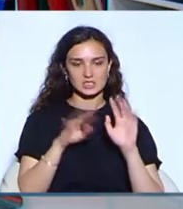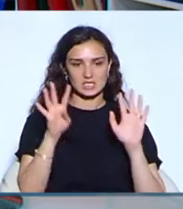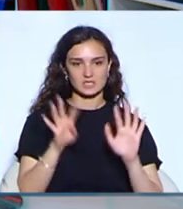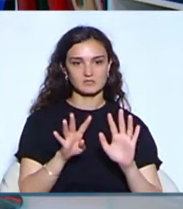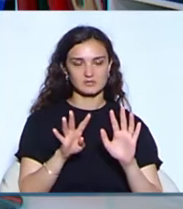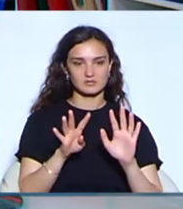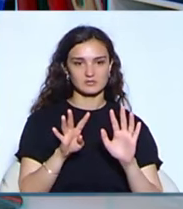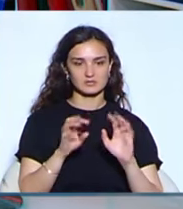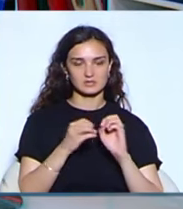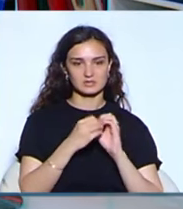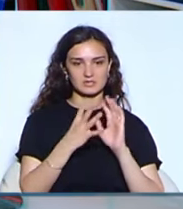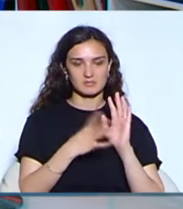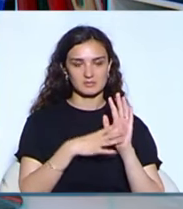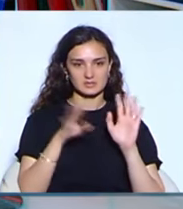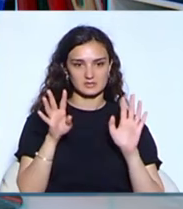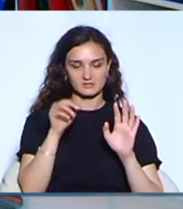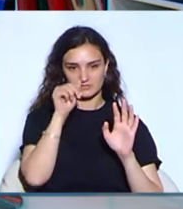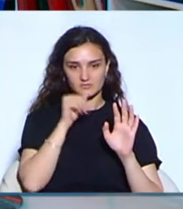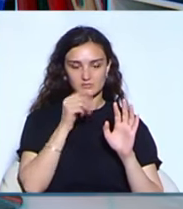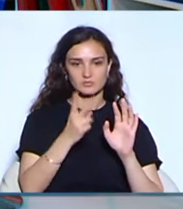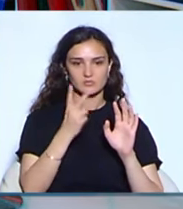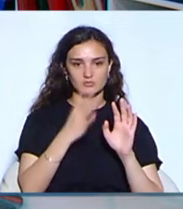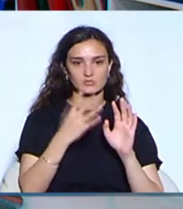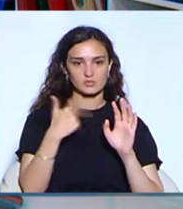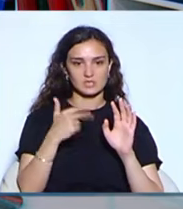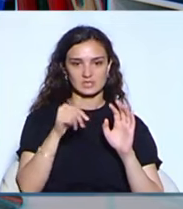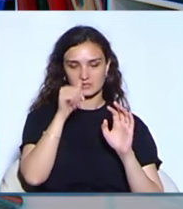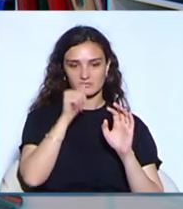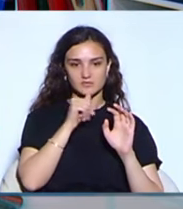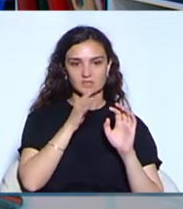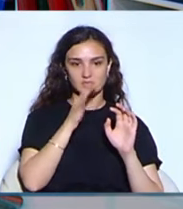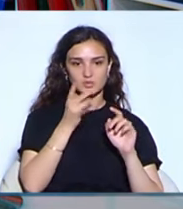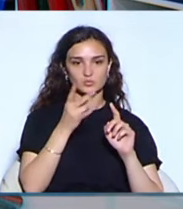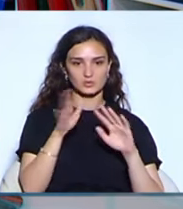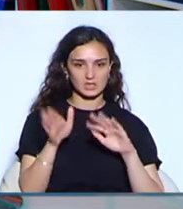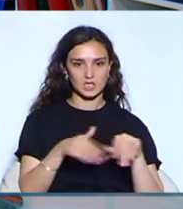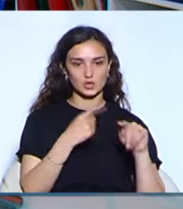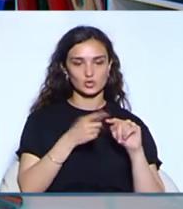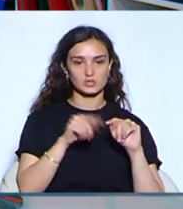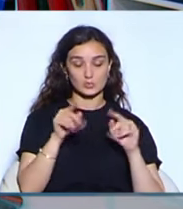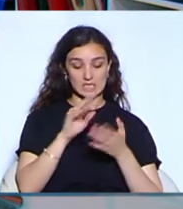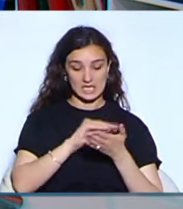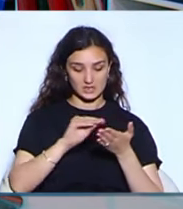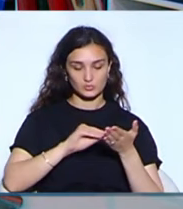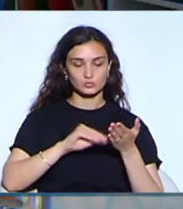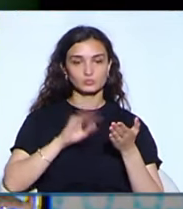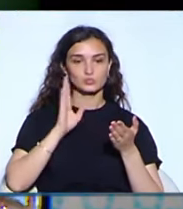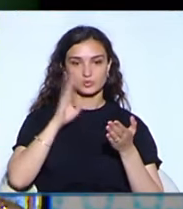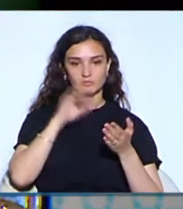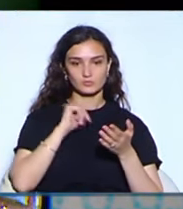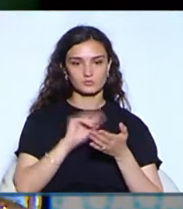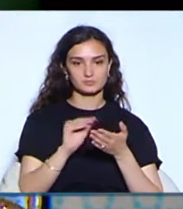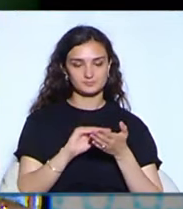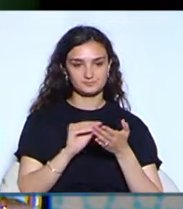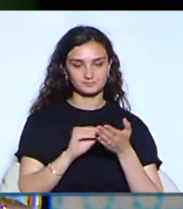თვის, 18 თვის და 24 ან 30 თვის ასაკში. უნდა გაიაროს ეს ტესტ კითხვარები, შობელი ავსებს ამას